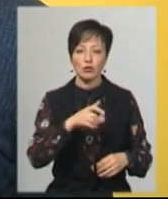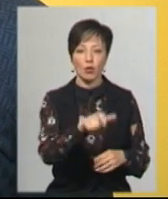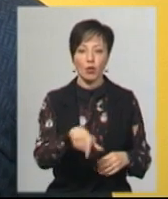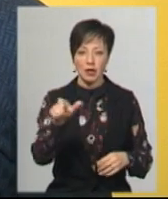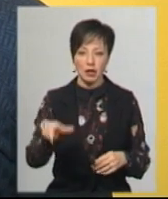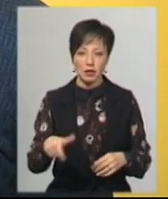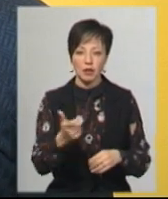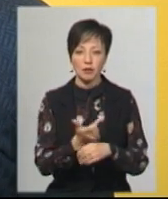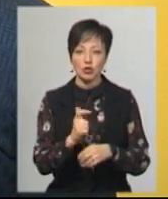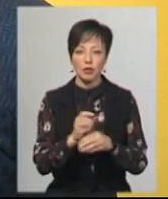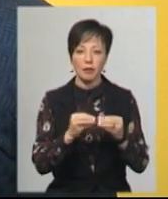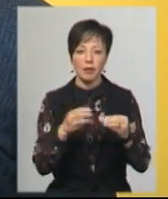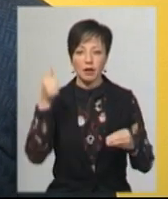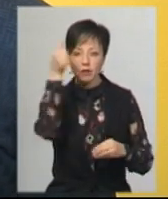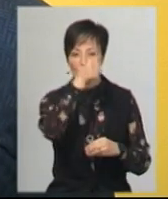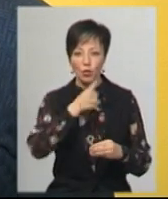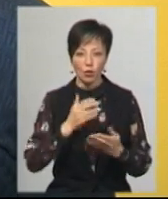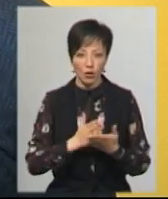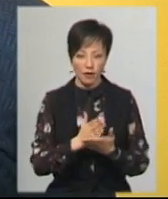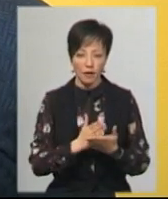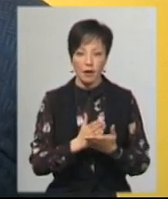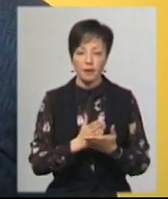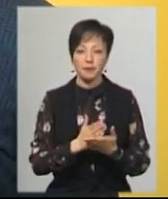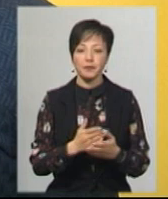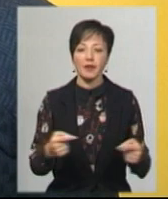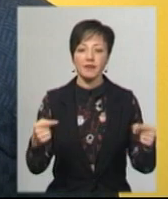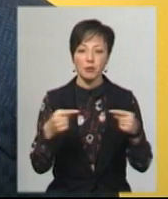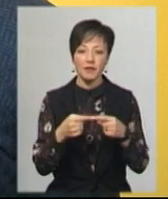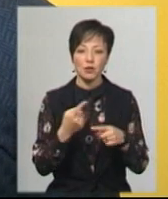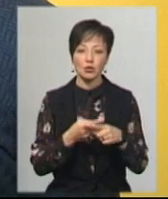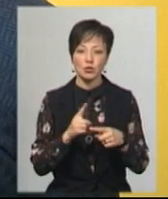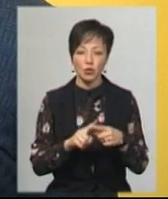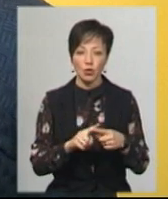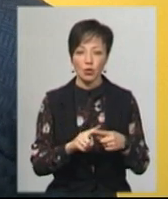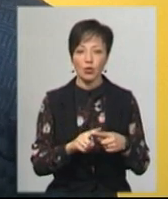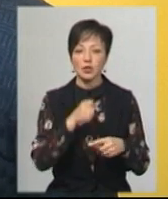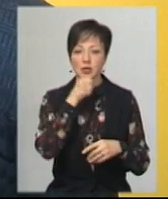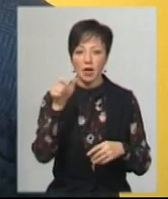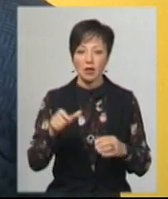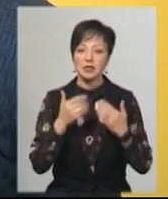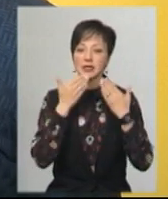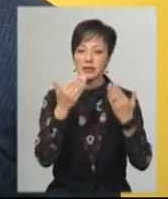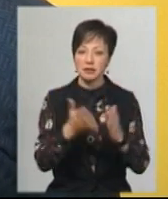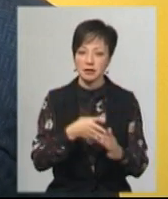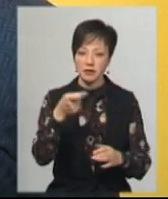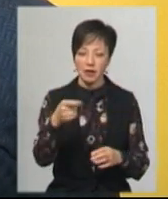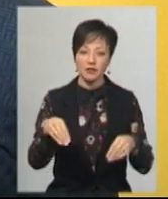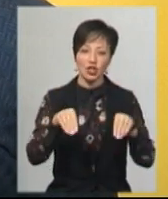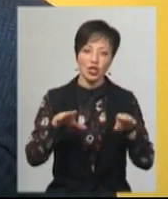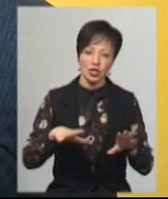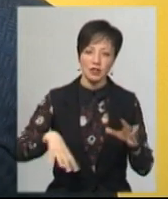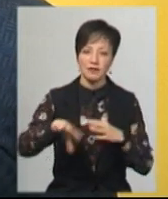більше 15 років. Відповідно до цього, староста тільки дає звернення на сесію, а всі рішення